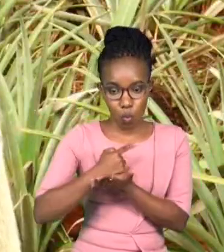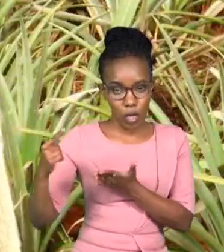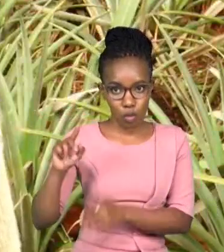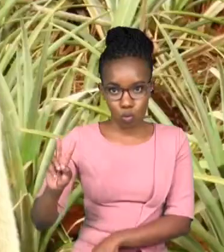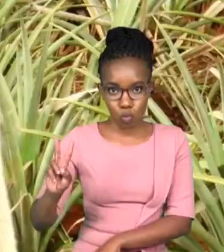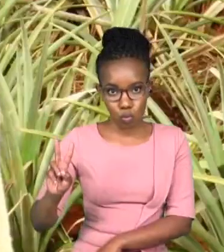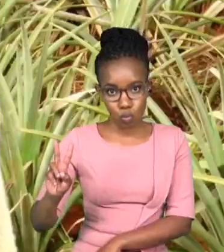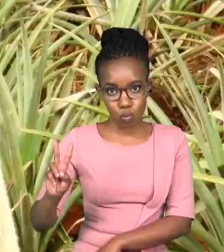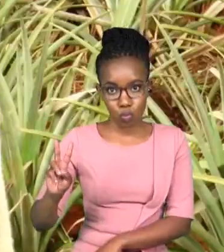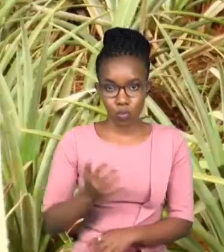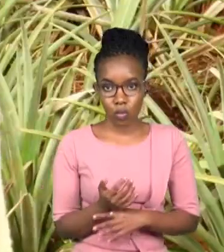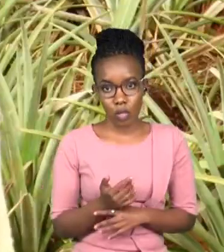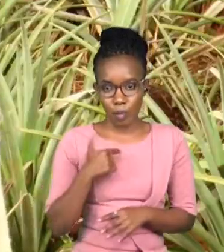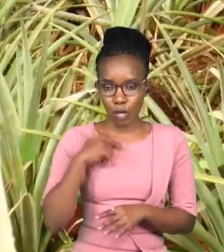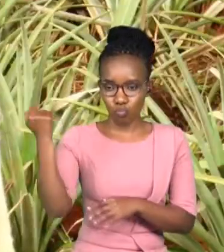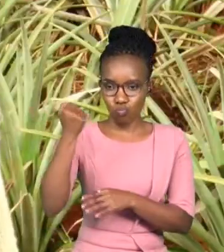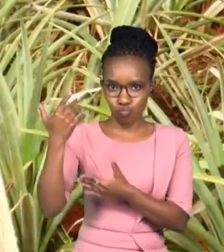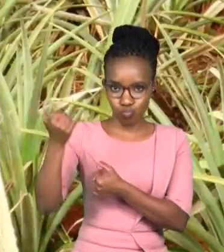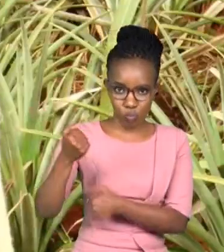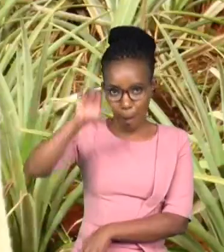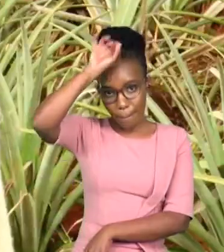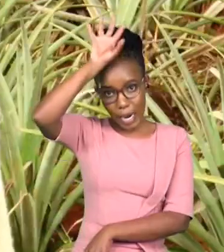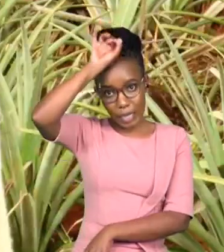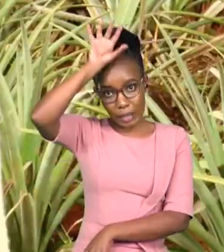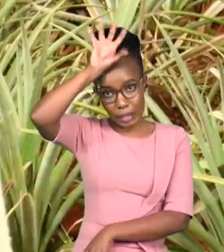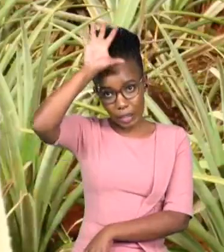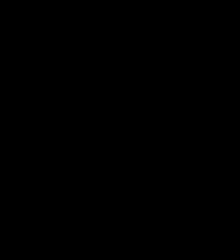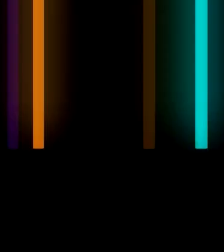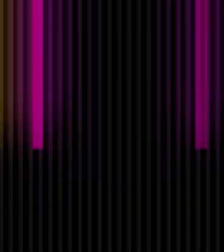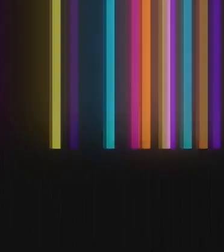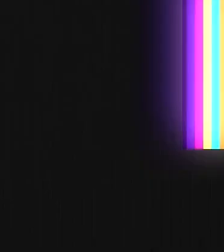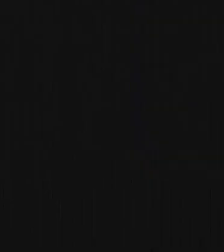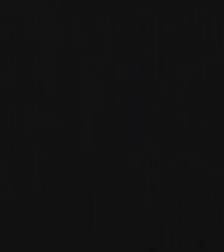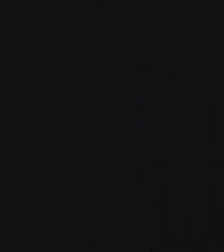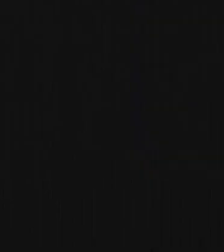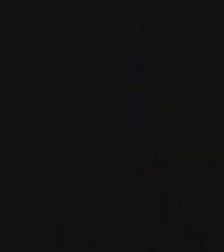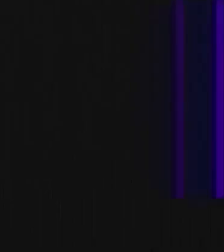mbili ninafuna mananasi ya kama 1500.